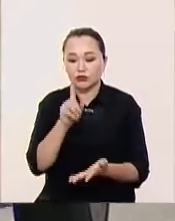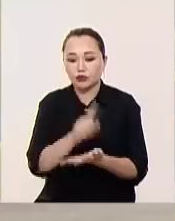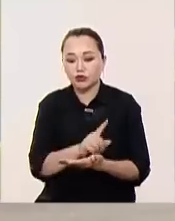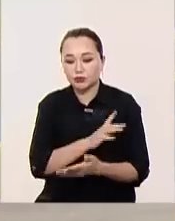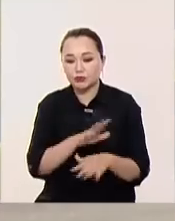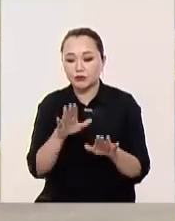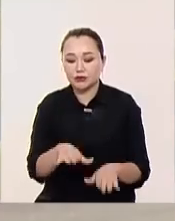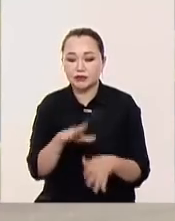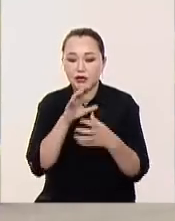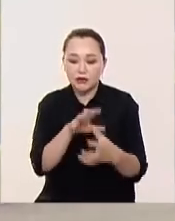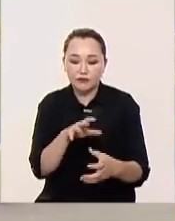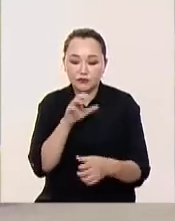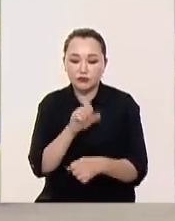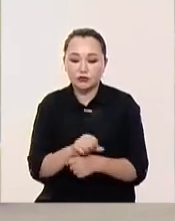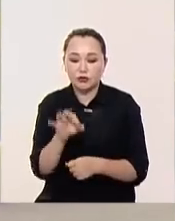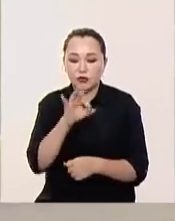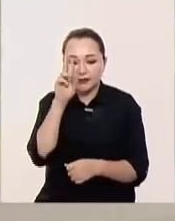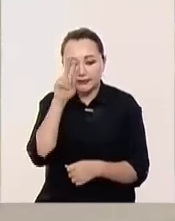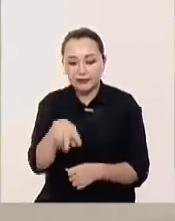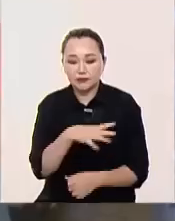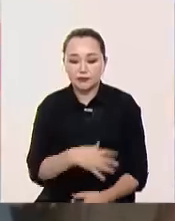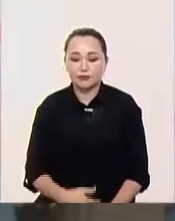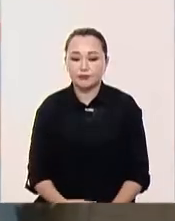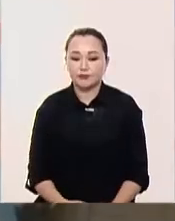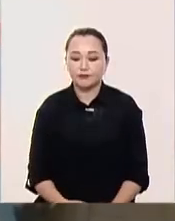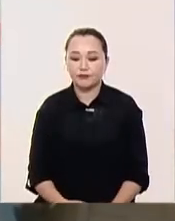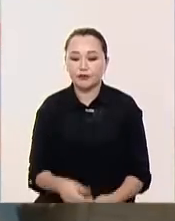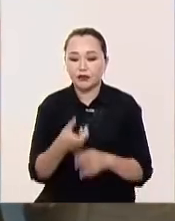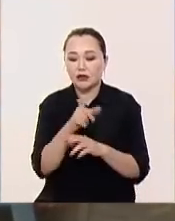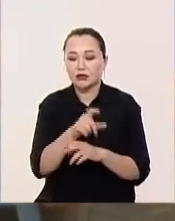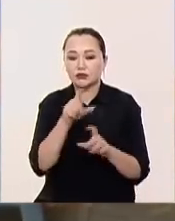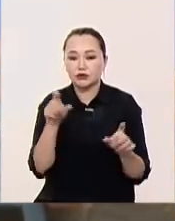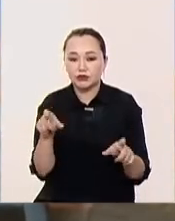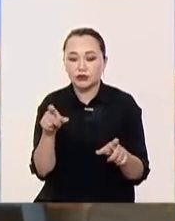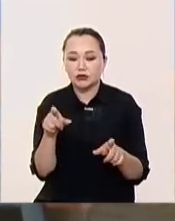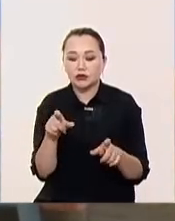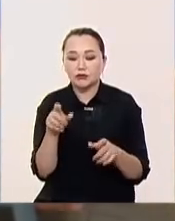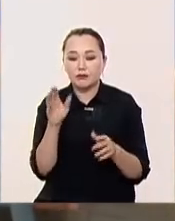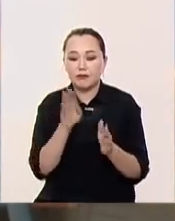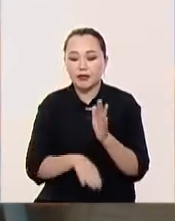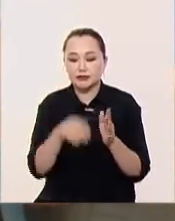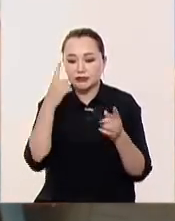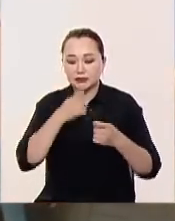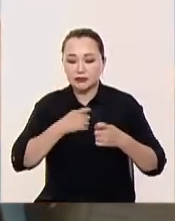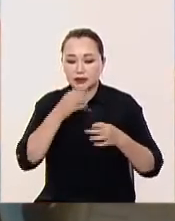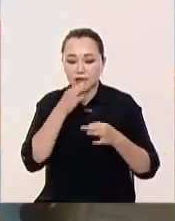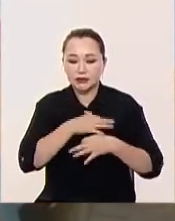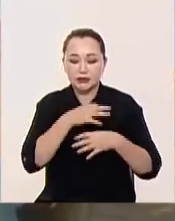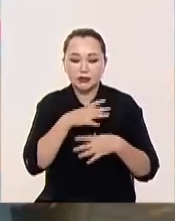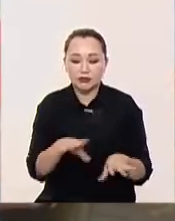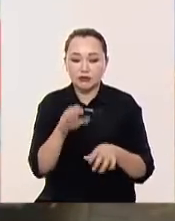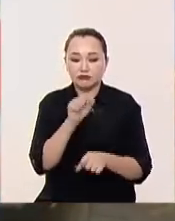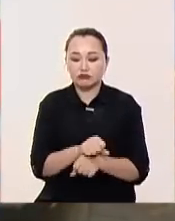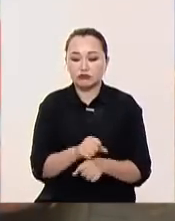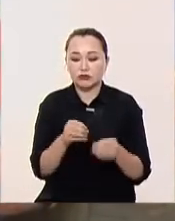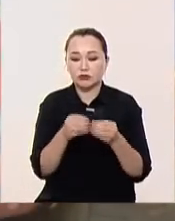де автобустардың жүрмей қалатынын білмедік деп отыр. Ол кісілер ешқандай ескерту де айтқан жоқ. 6-15 күн тоқтатып